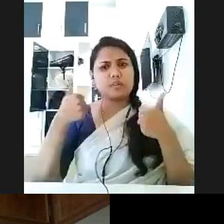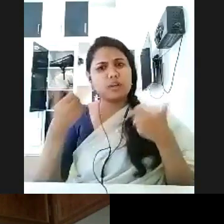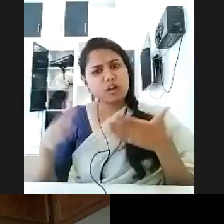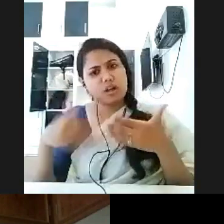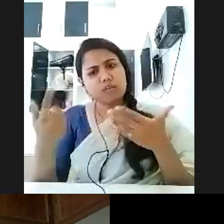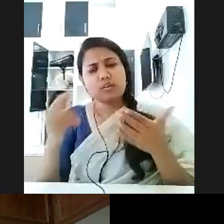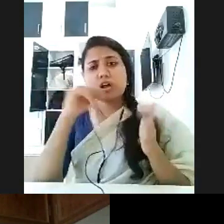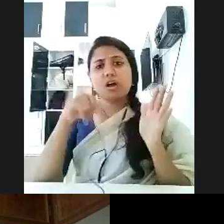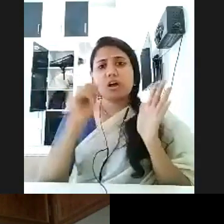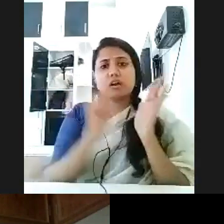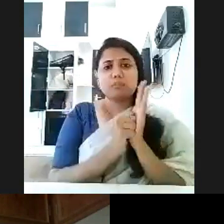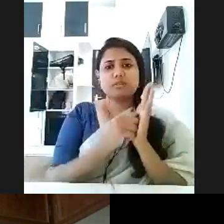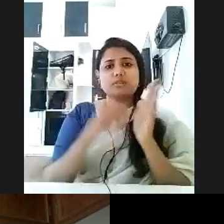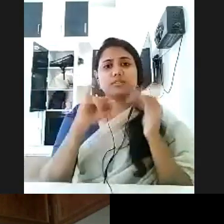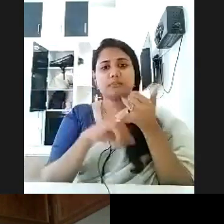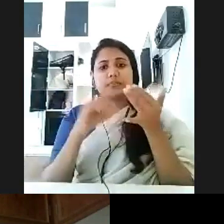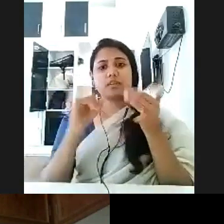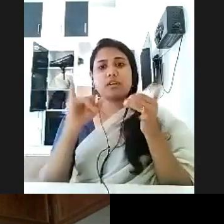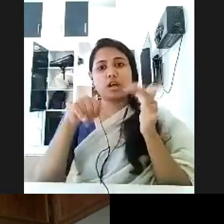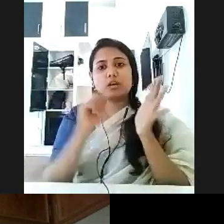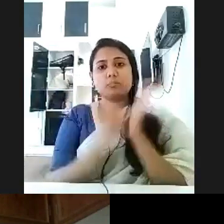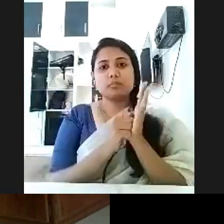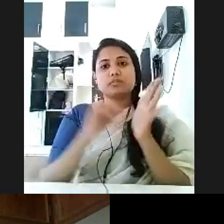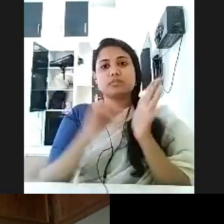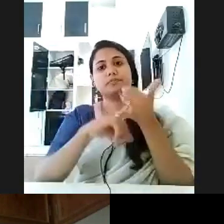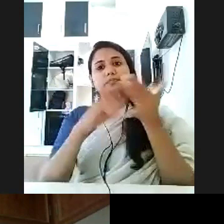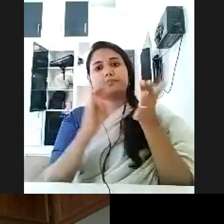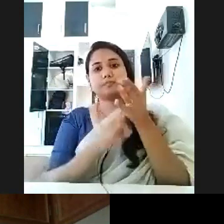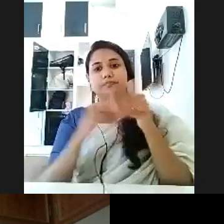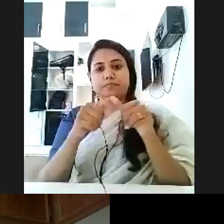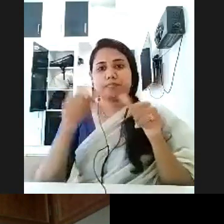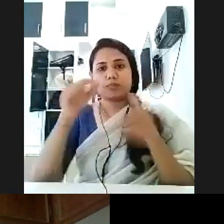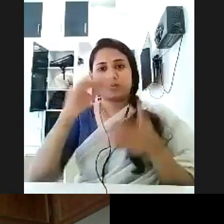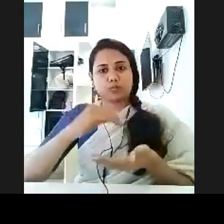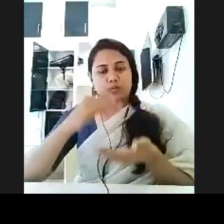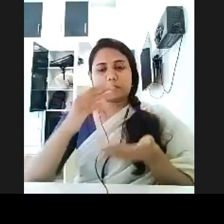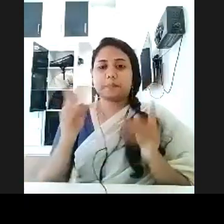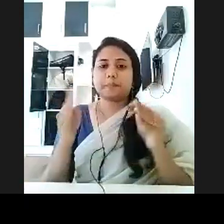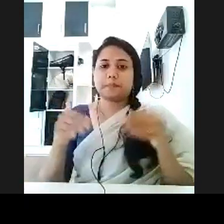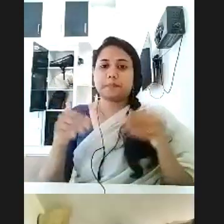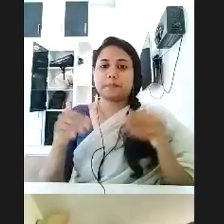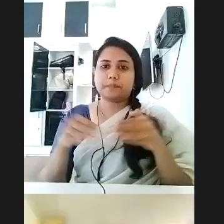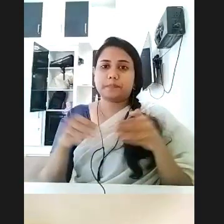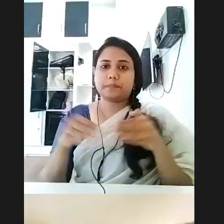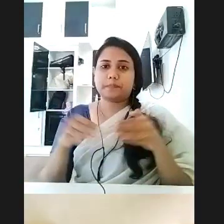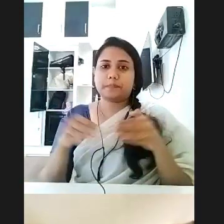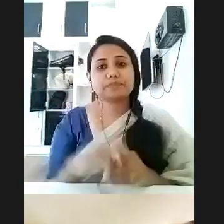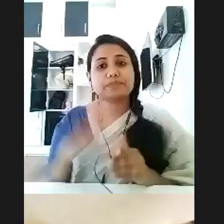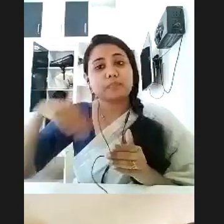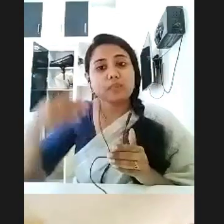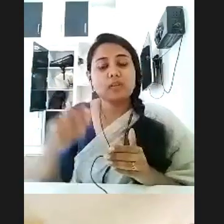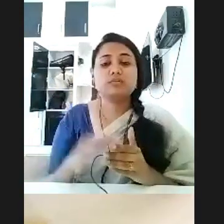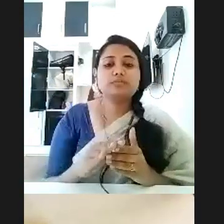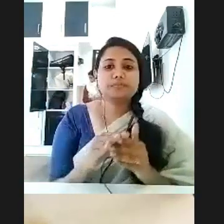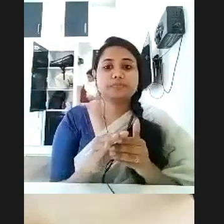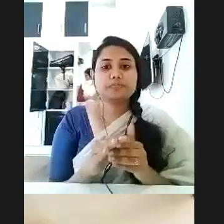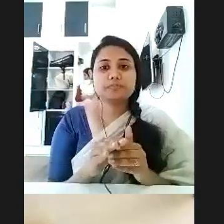മാസം കൂടുമ്പോഴാണ് ഞാൻ ഒരു SMA കുട്ടിയെ കാണാറുള്ളത് ഫ്രീക്വന്റ് ആയിട്ട്. ശരി. അപ്പൊ ഇനി